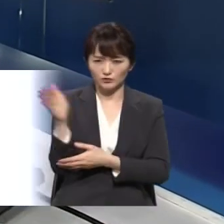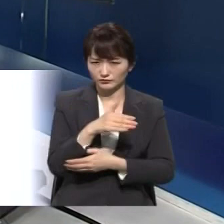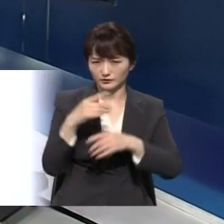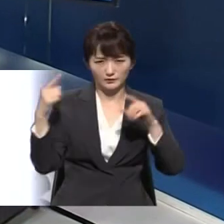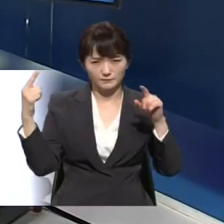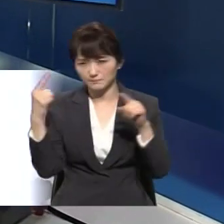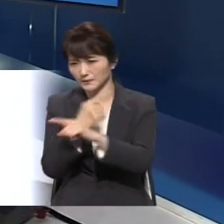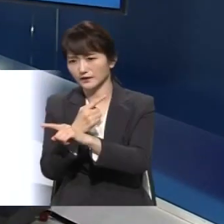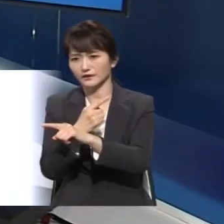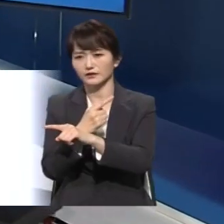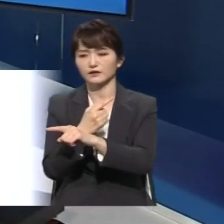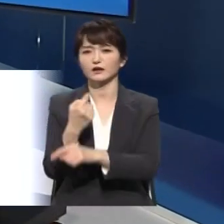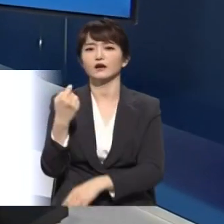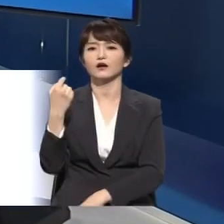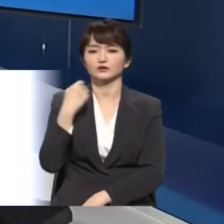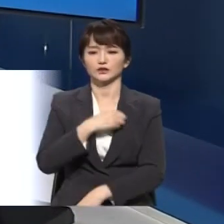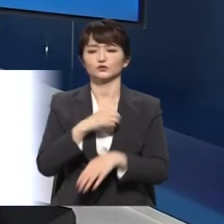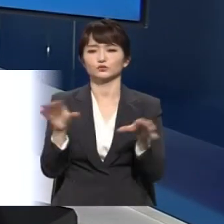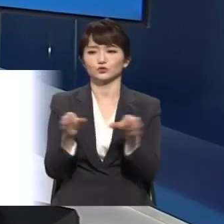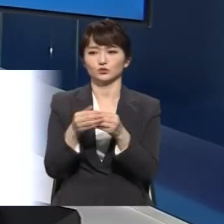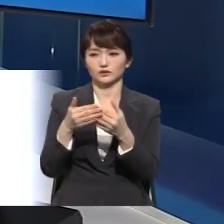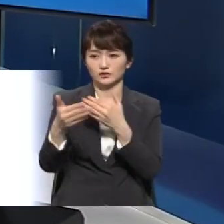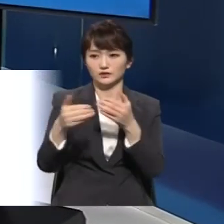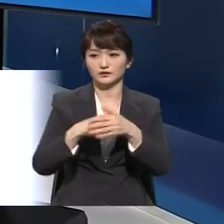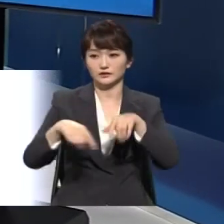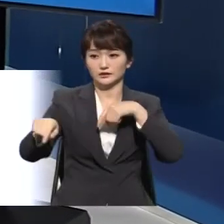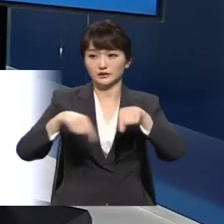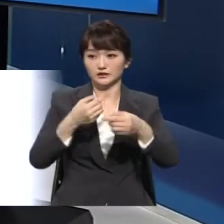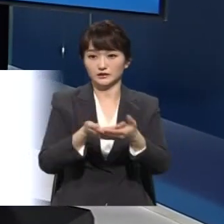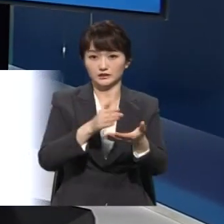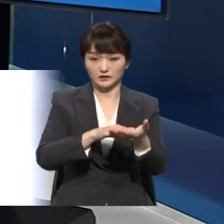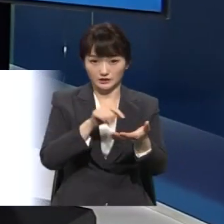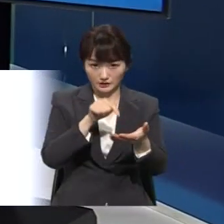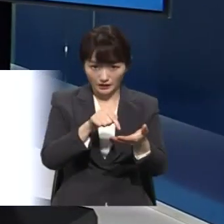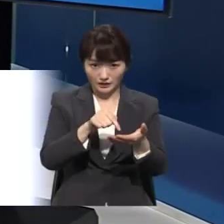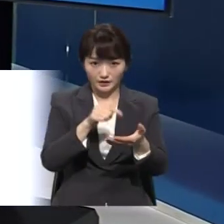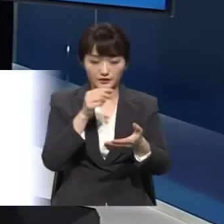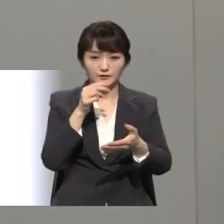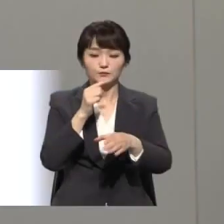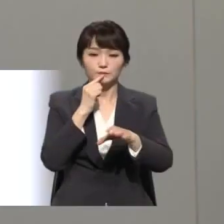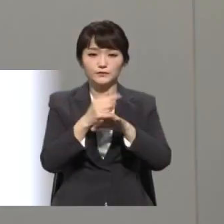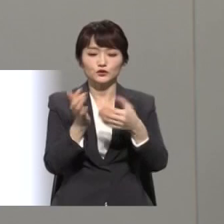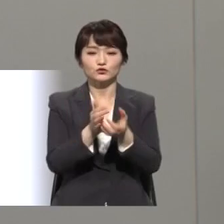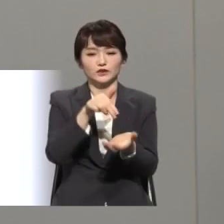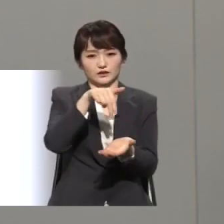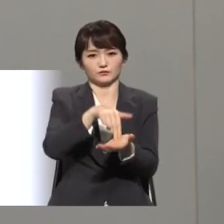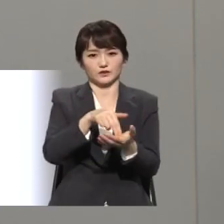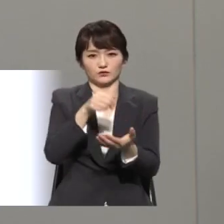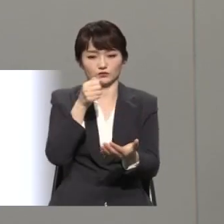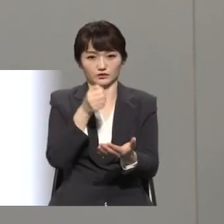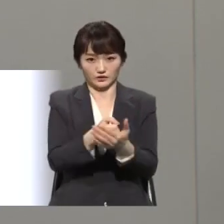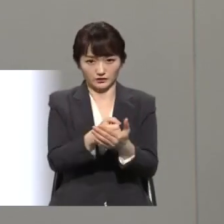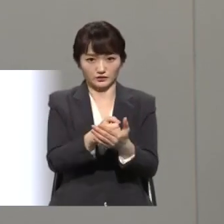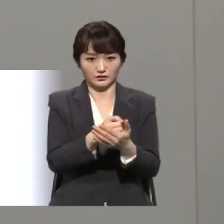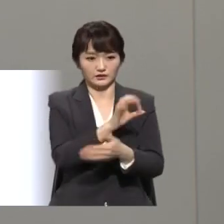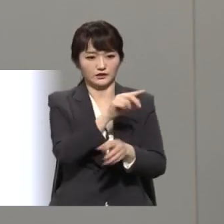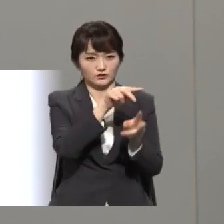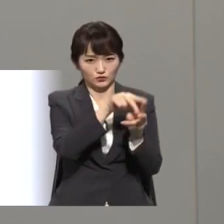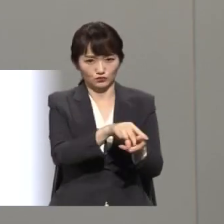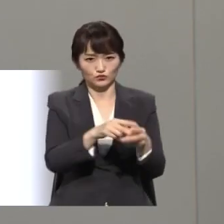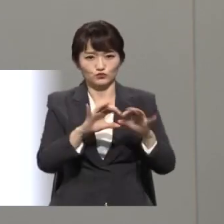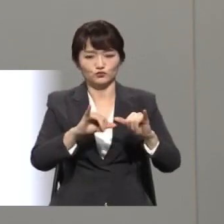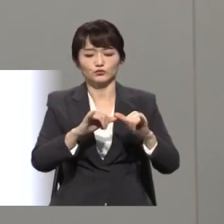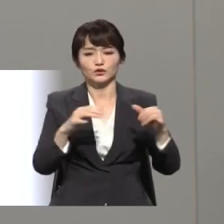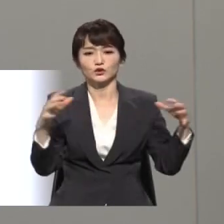씁니다 서이는 어디에 총에서 성치 회관을 당론으로 공식 채택했습니다 안철수 본 님의 국민통합 정부